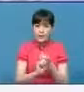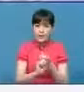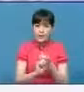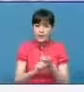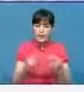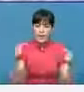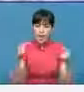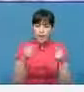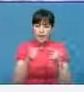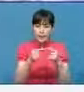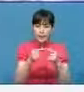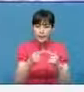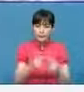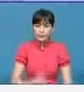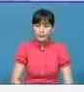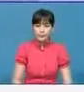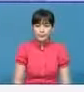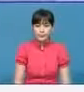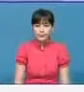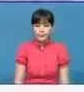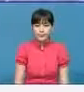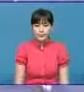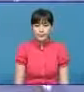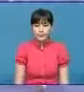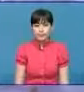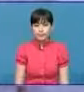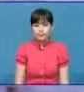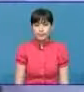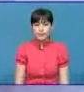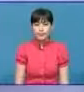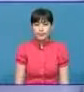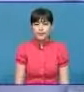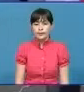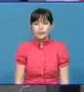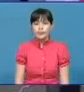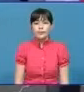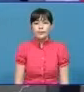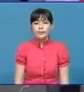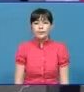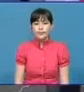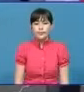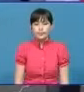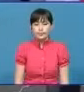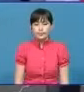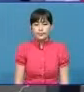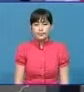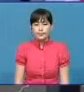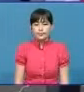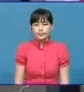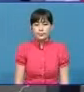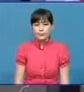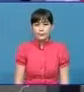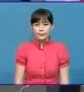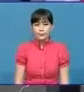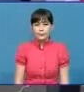айғағы екені сөзсіз. Маржан Шорабай, Бауыржан Найманов, Нұржан Сейдазимов, Садыр Абдуманап, оңтүстік ақпарат.